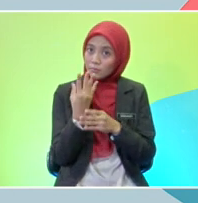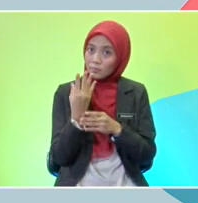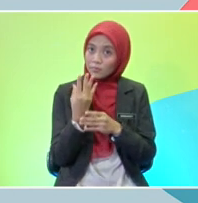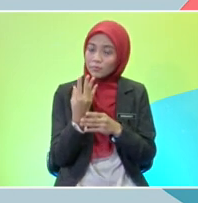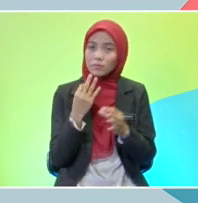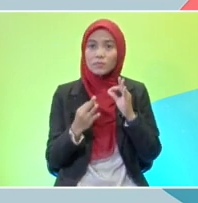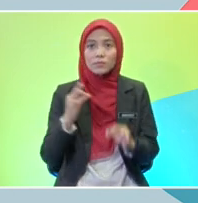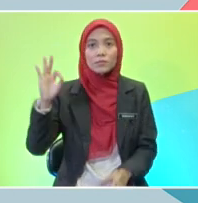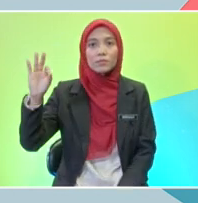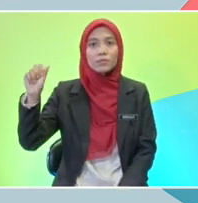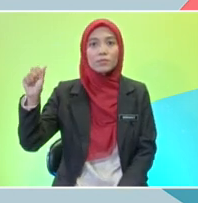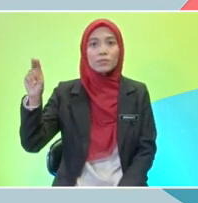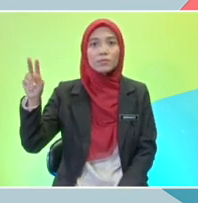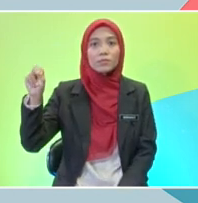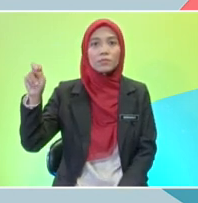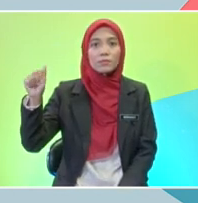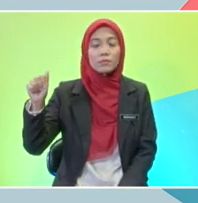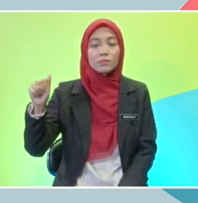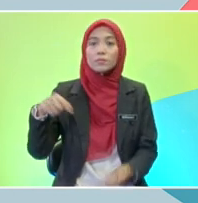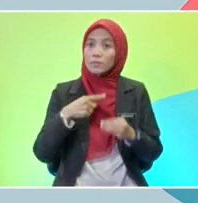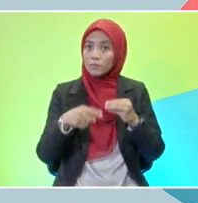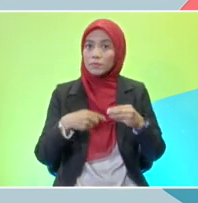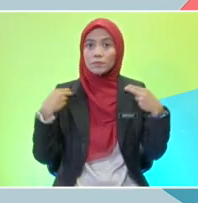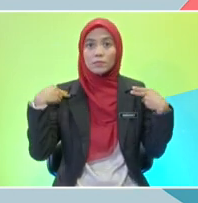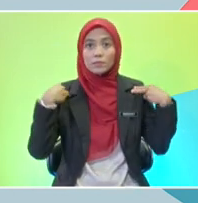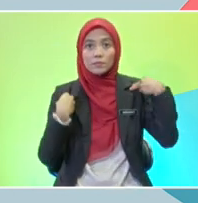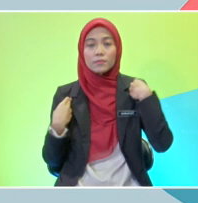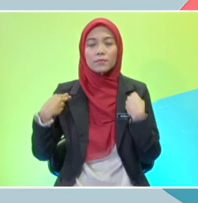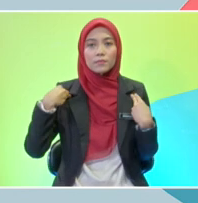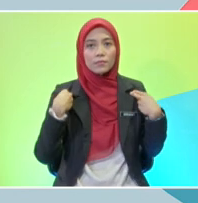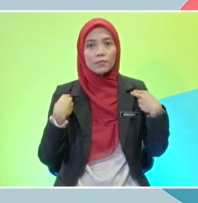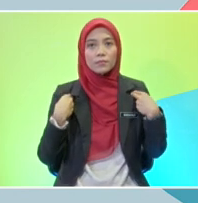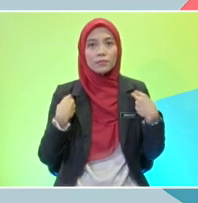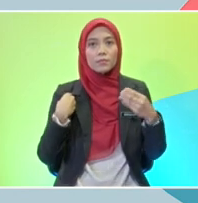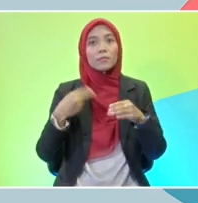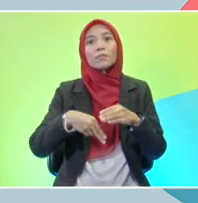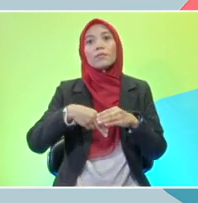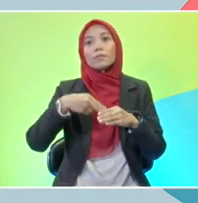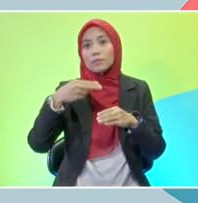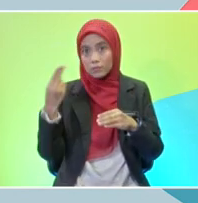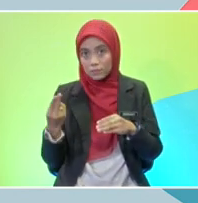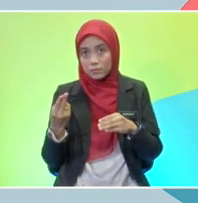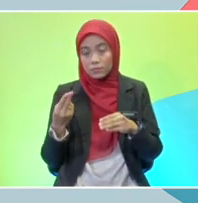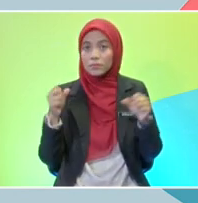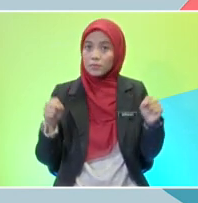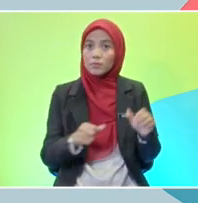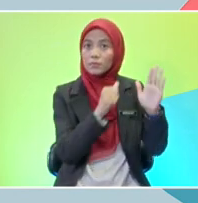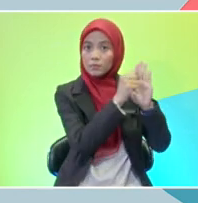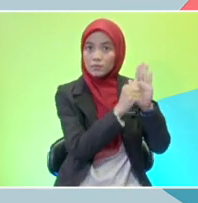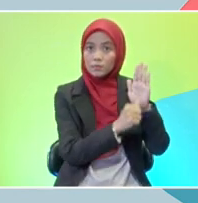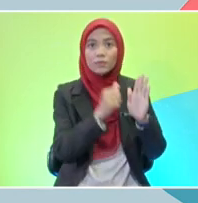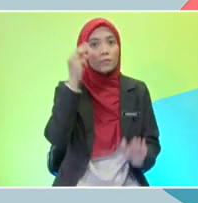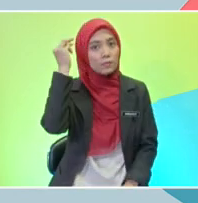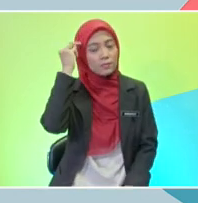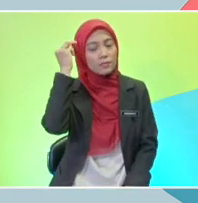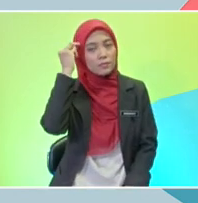fauna berkaitan dengan hewan contohnya dalam motif menghasilkan motif karya seni ukiran Melayu kita